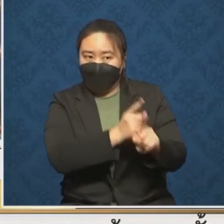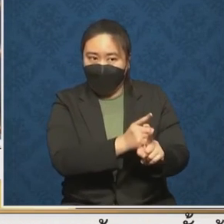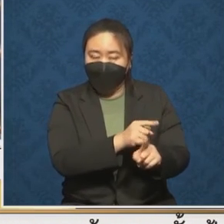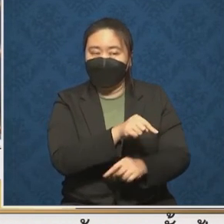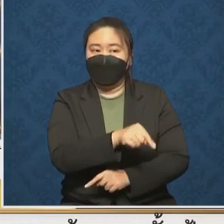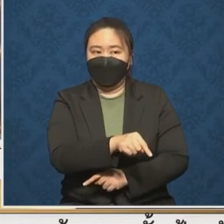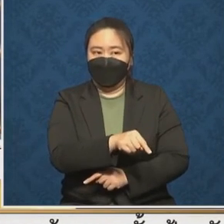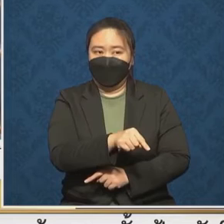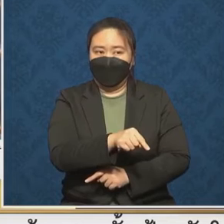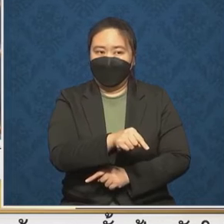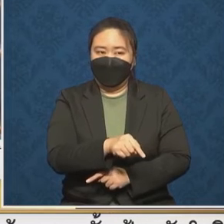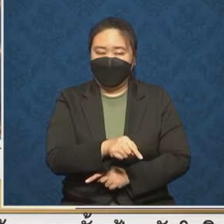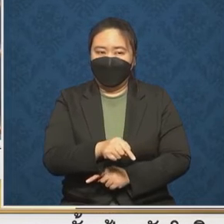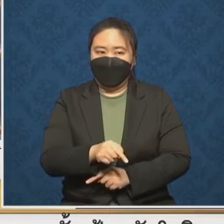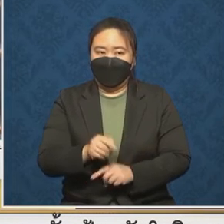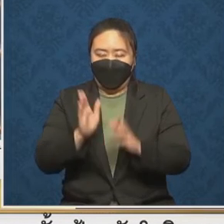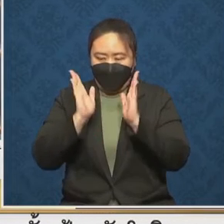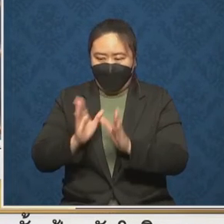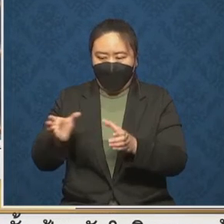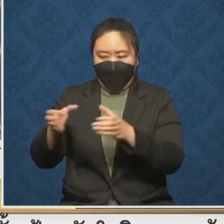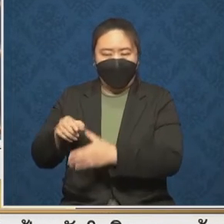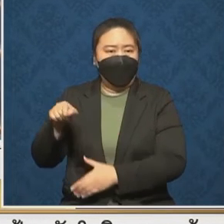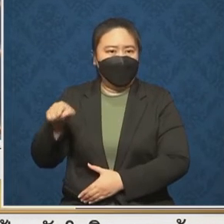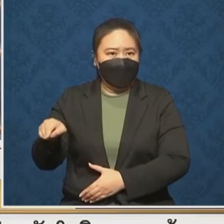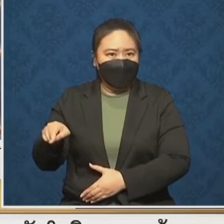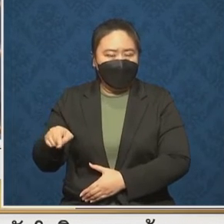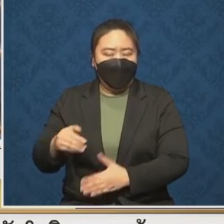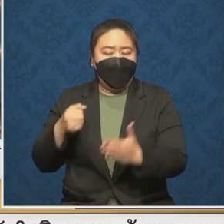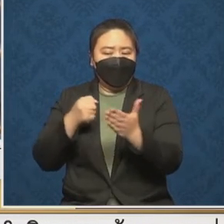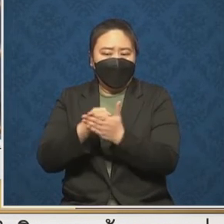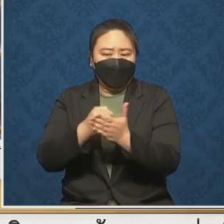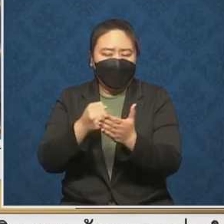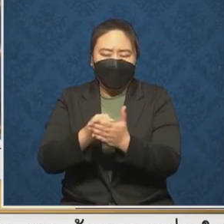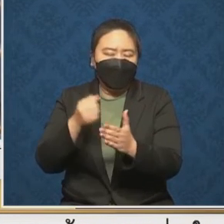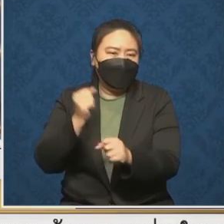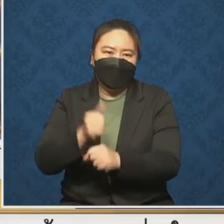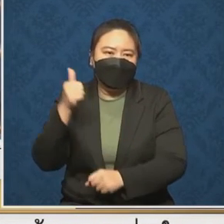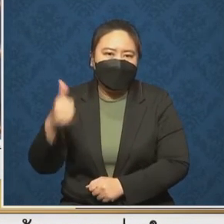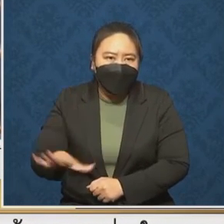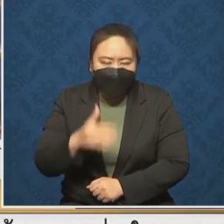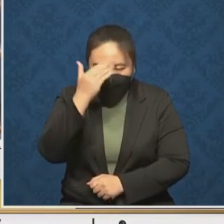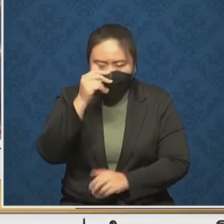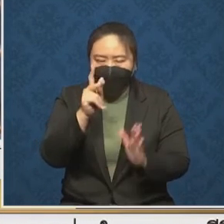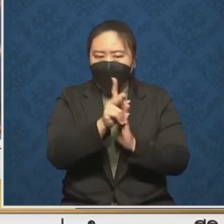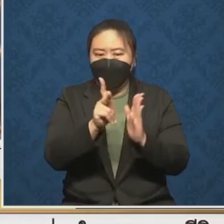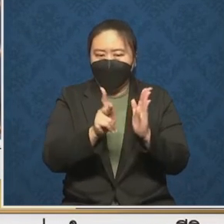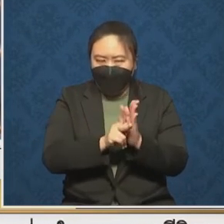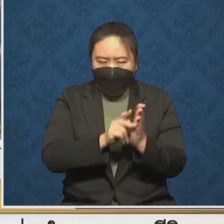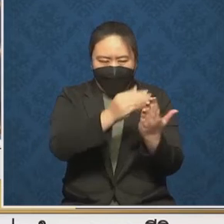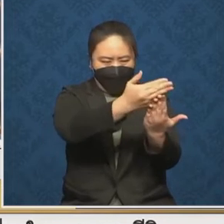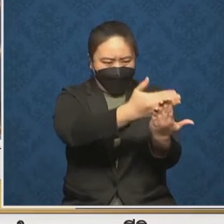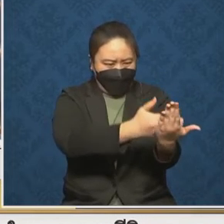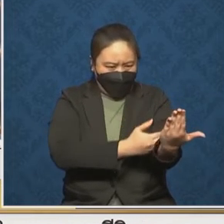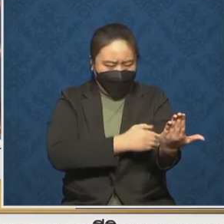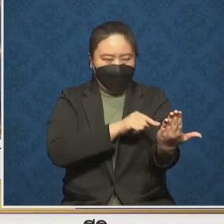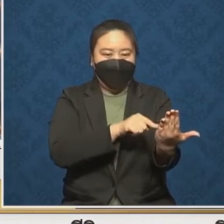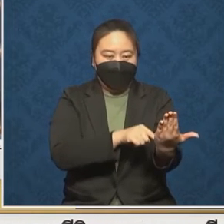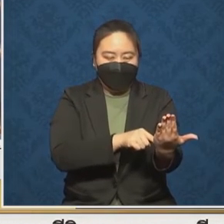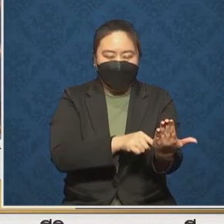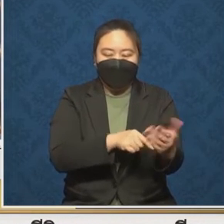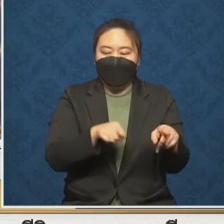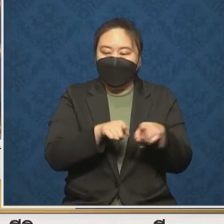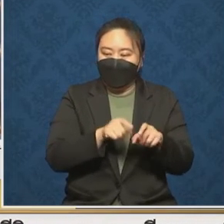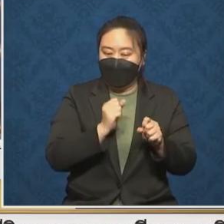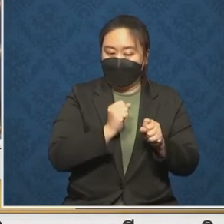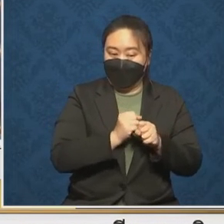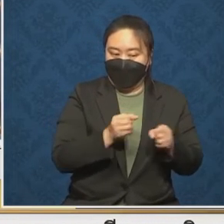หอจะไม่มสทธ Bosเพรากฎหมายจำนวนมากเป็นกฎหมายที่เราตั้งเป็รูปนภกรรมกาน